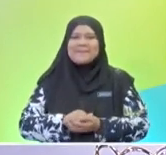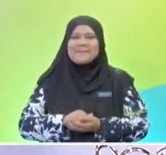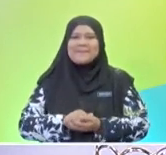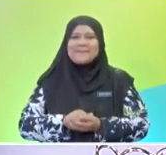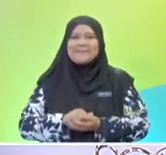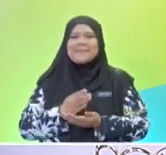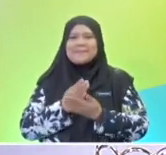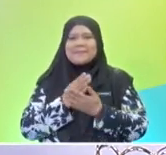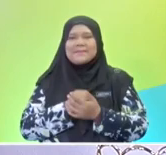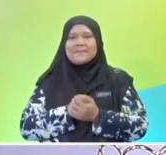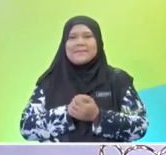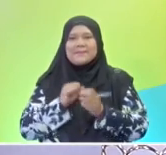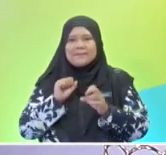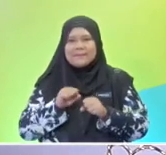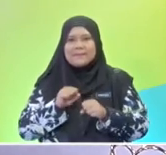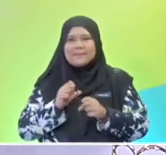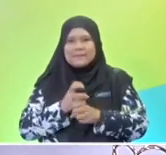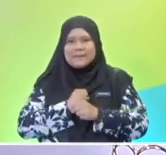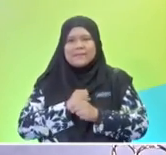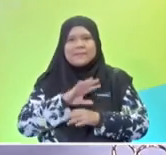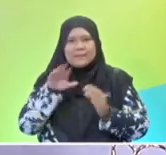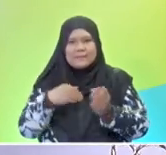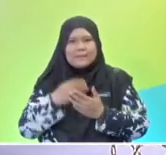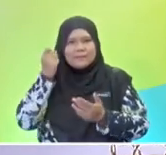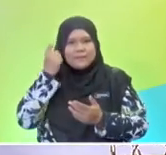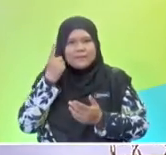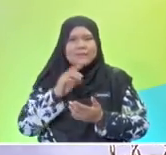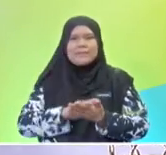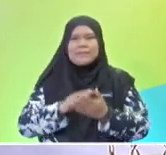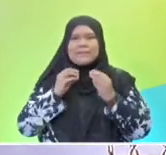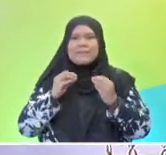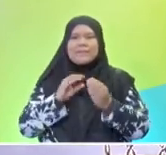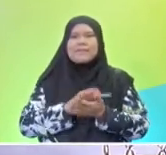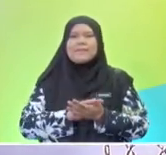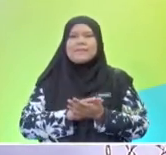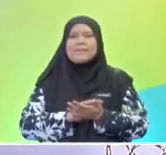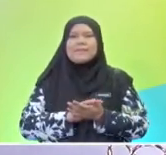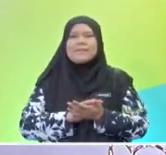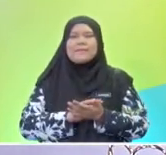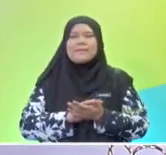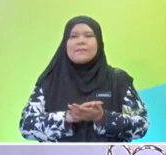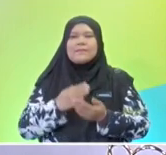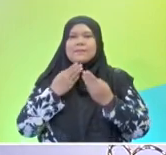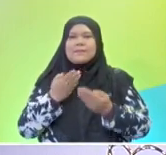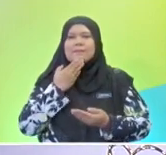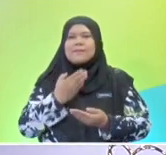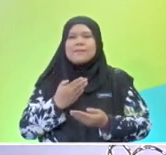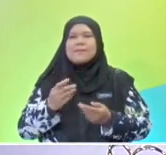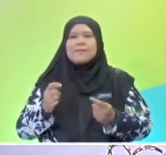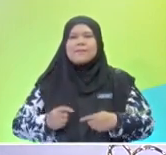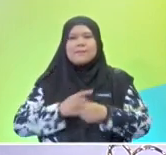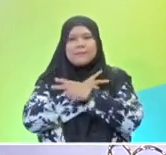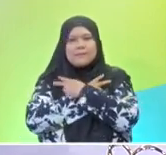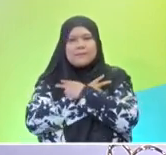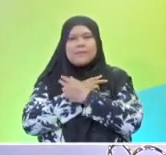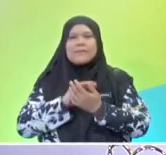cikgu Syida hari ini. Ha, dapat jugalah semua boleh faham dengan pengajaran hari ini. Dan tentu dari saya juga, terima kasih murid-murid di rumah kerana bersama kami